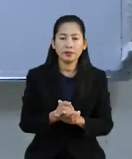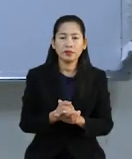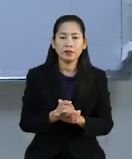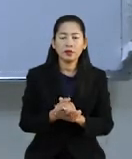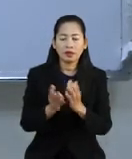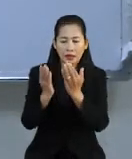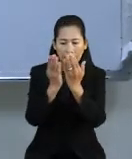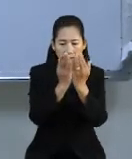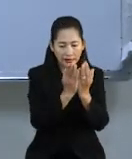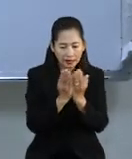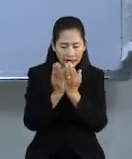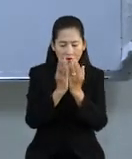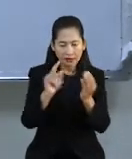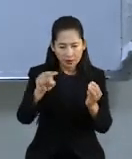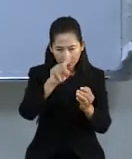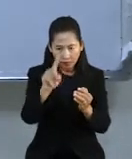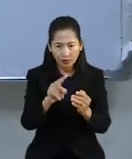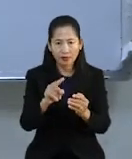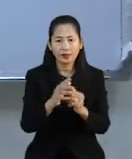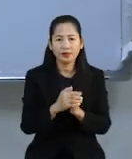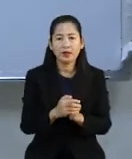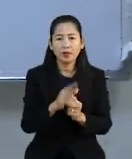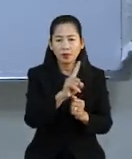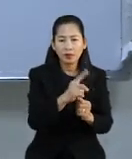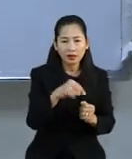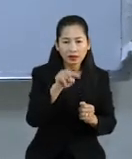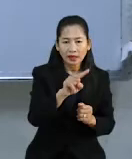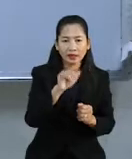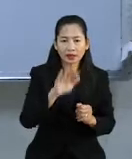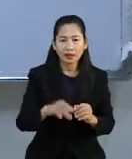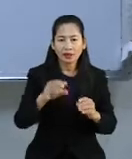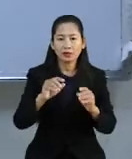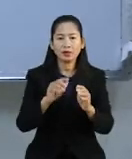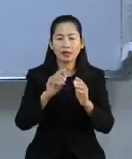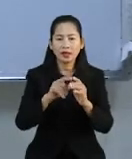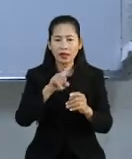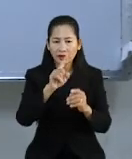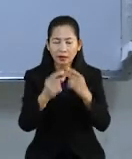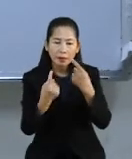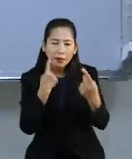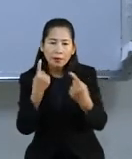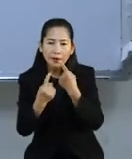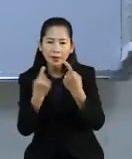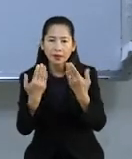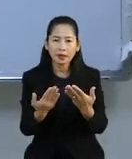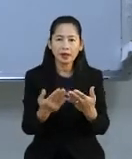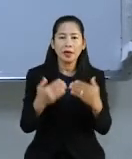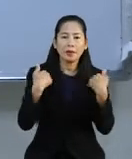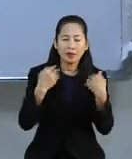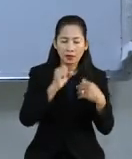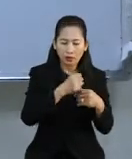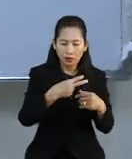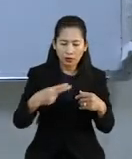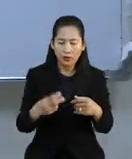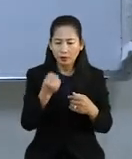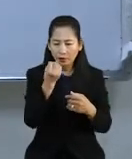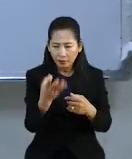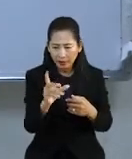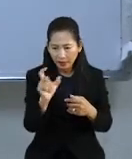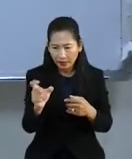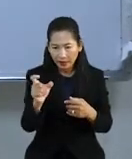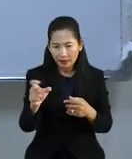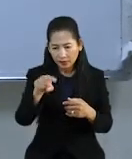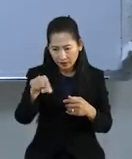Chà, xong ăn xong nuôi cho mình nè cô con. Xong nụ, mùi, ta nơi khăn nông ca xong tình yên ý. Miên tu ân còn mà